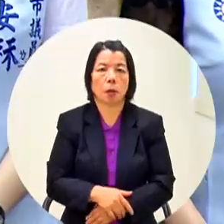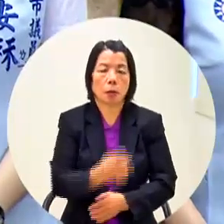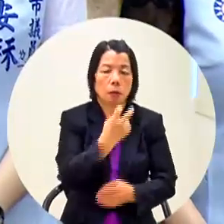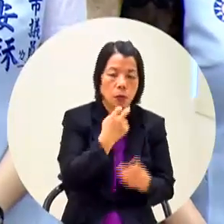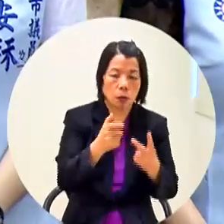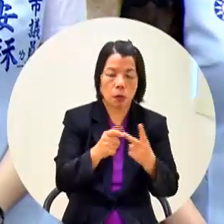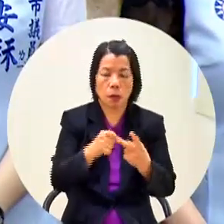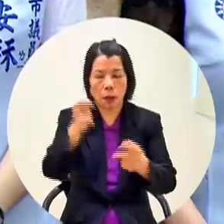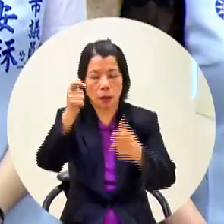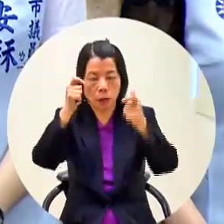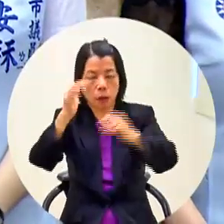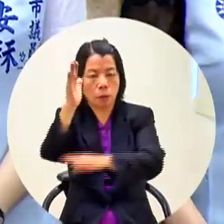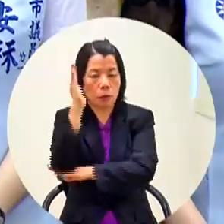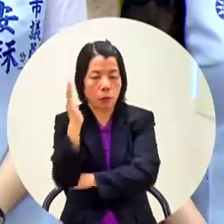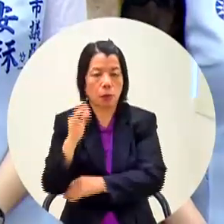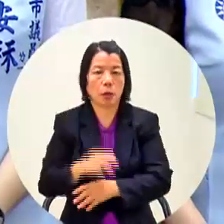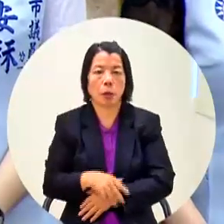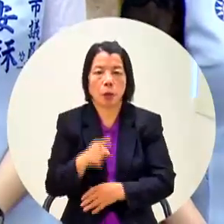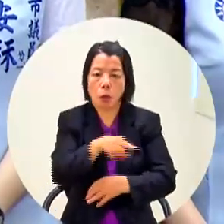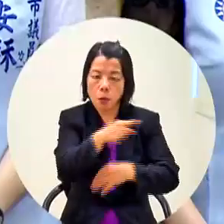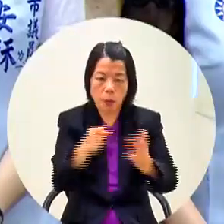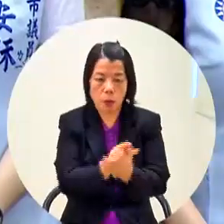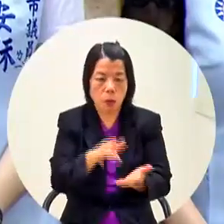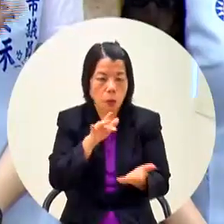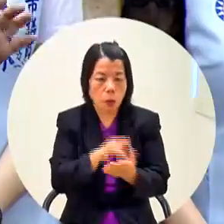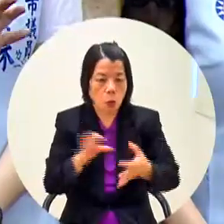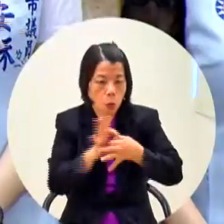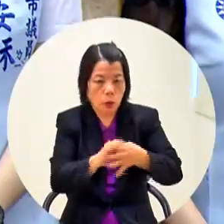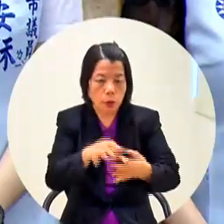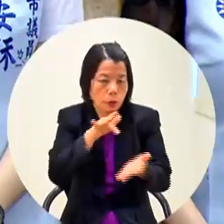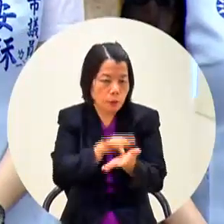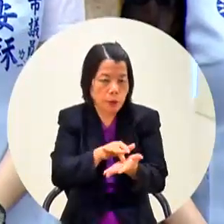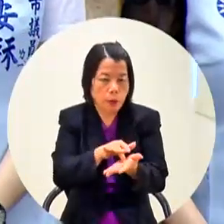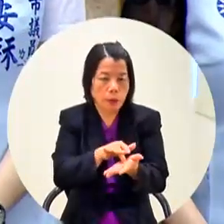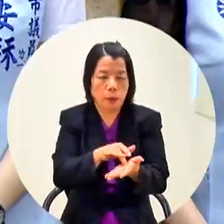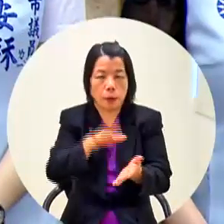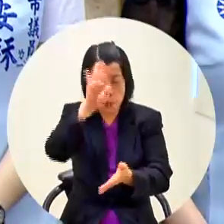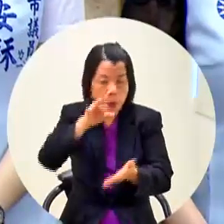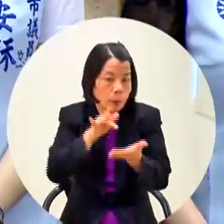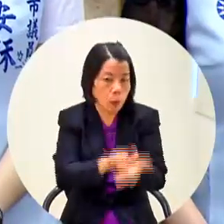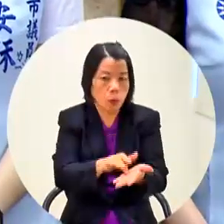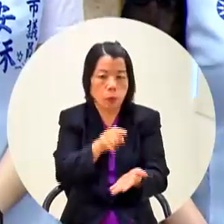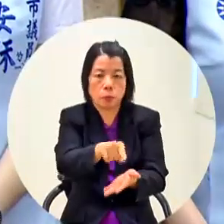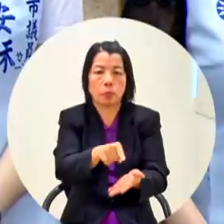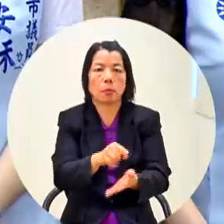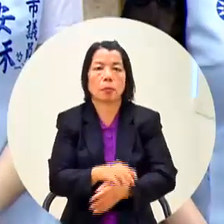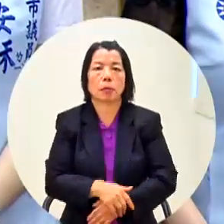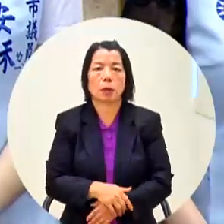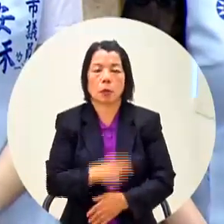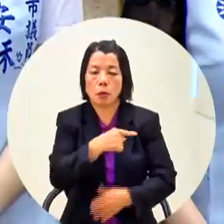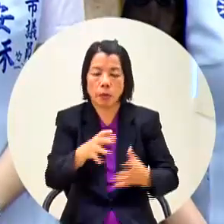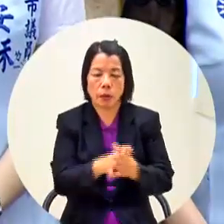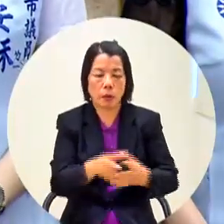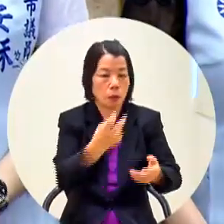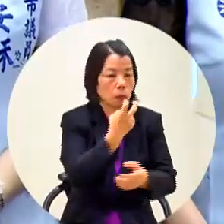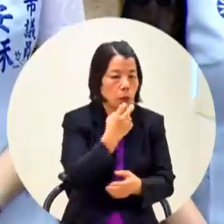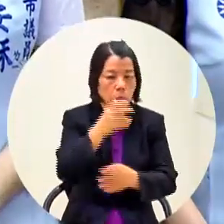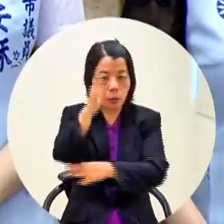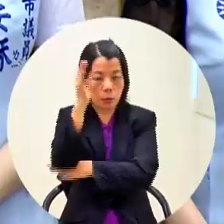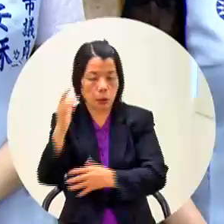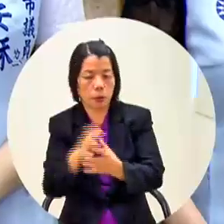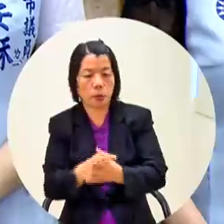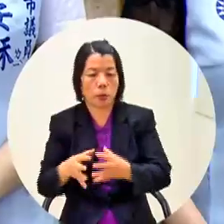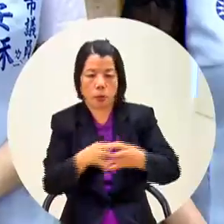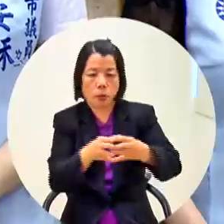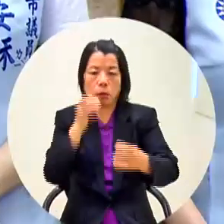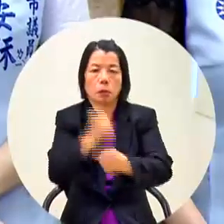方共同的敌人是病毒，我们要如何让中央跟地方携手合作？请韩市长告